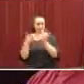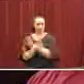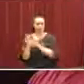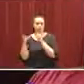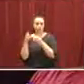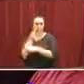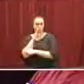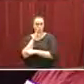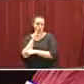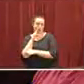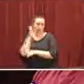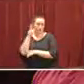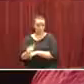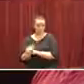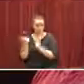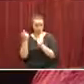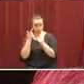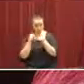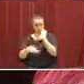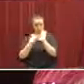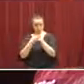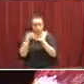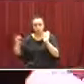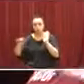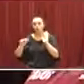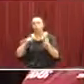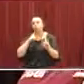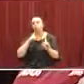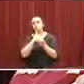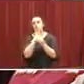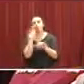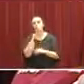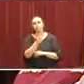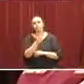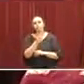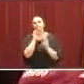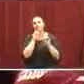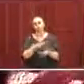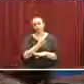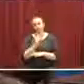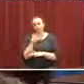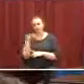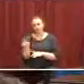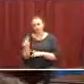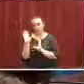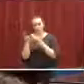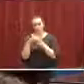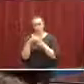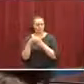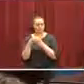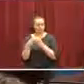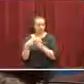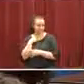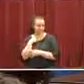partit corrupte. No és basura la moció de censura, és basura el partit podrit. Sabem que els papers